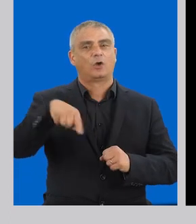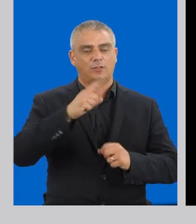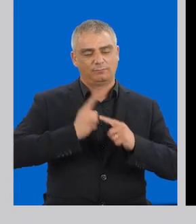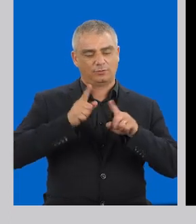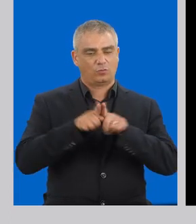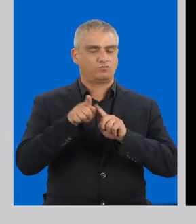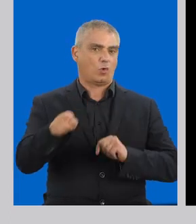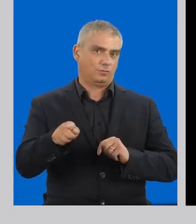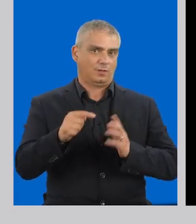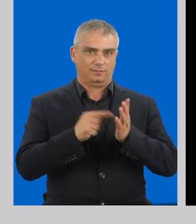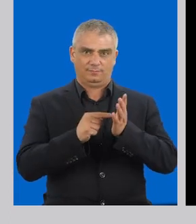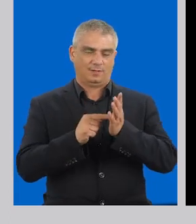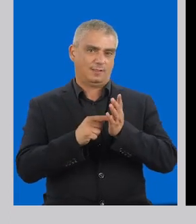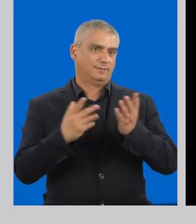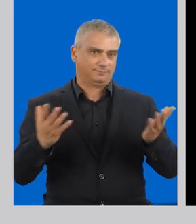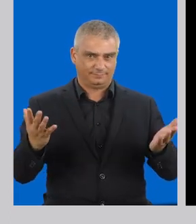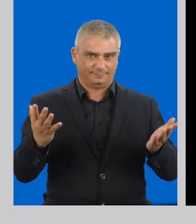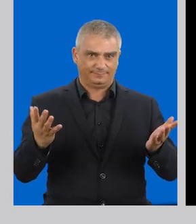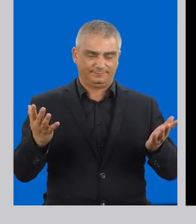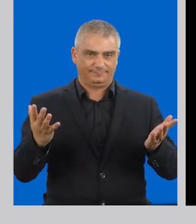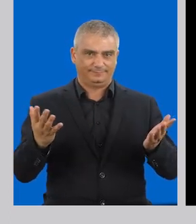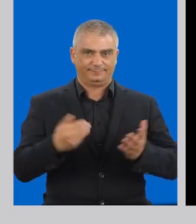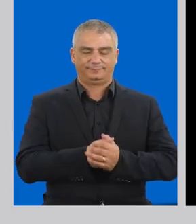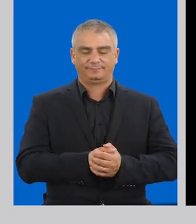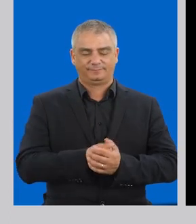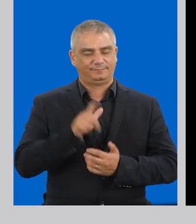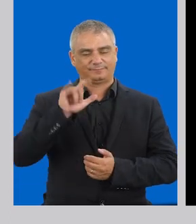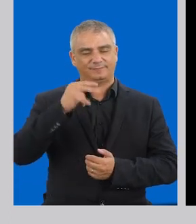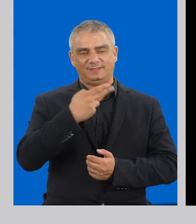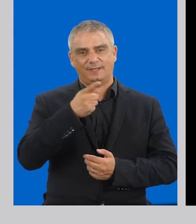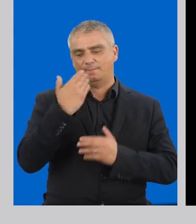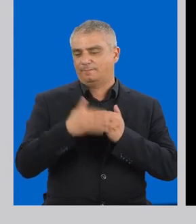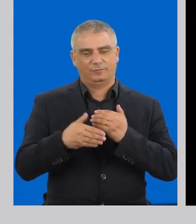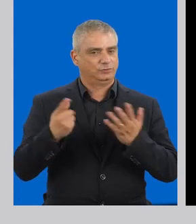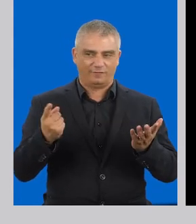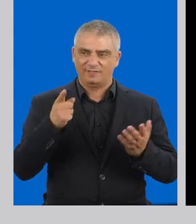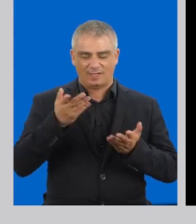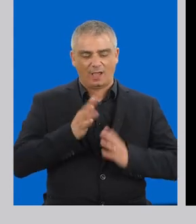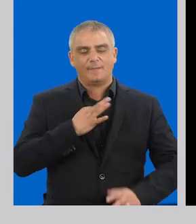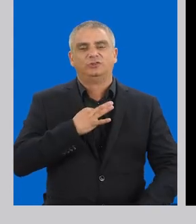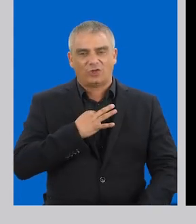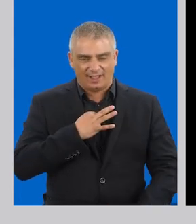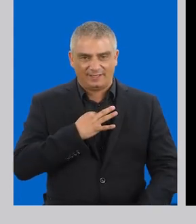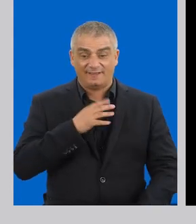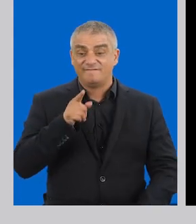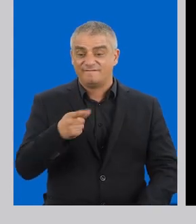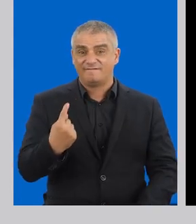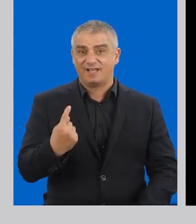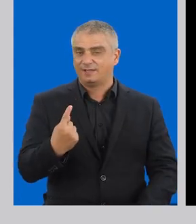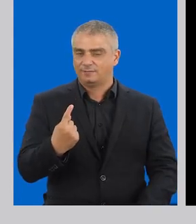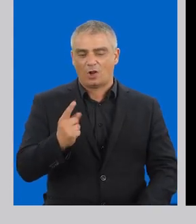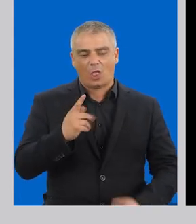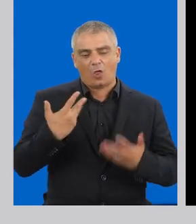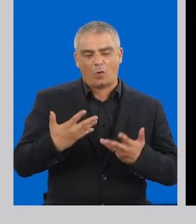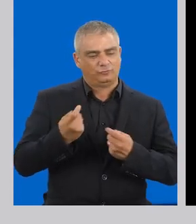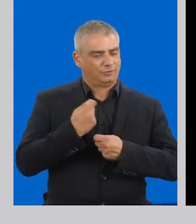אותם בדיוק כמו אותה כי א ליאה בסופו של דבר היא הבת שלי והיא